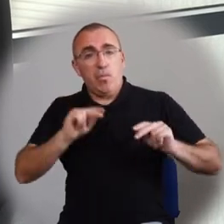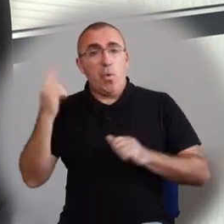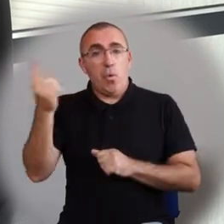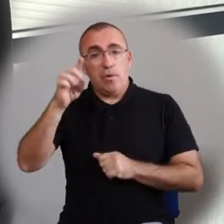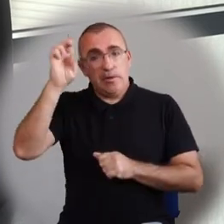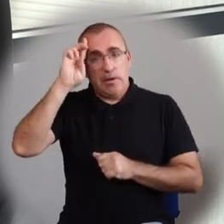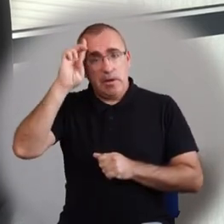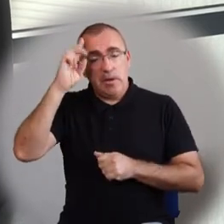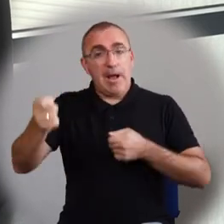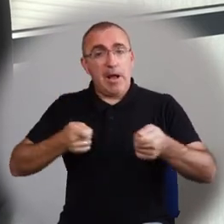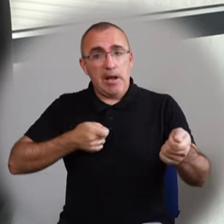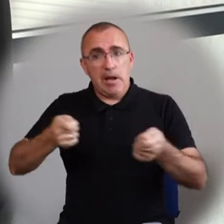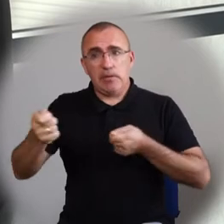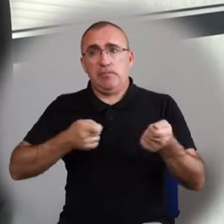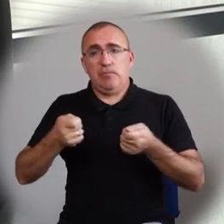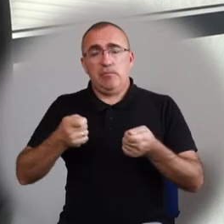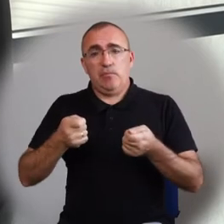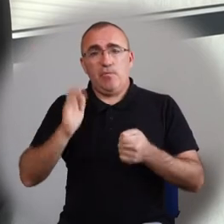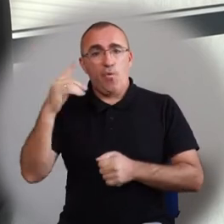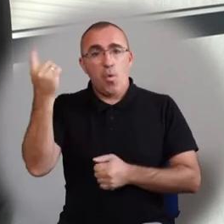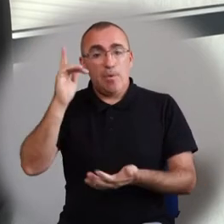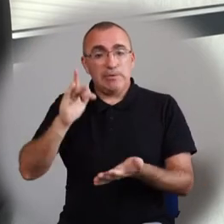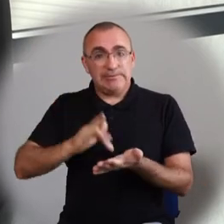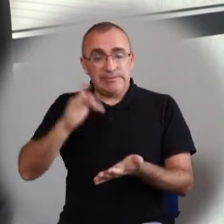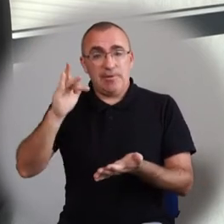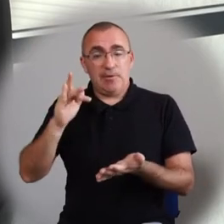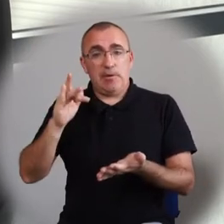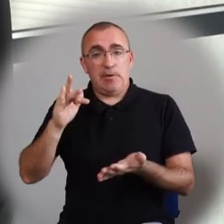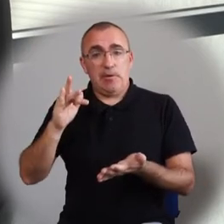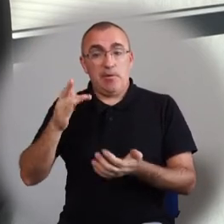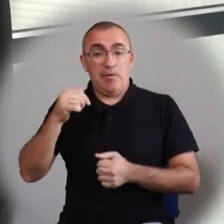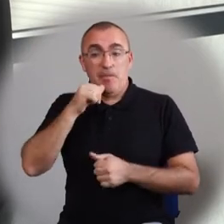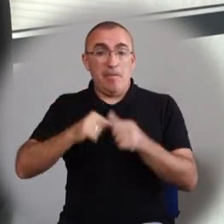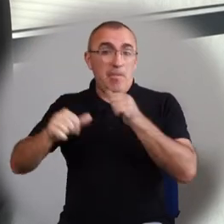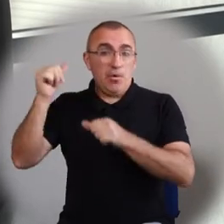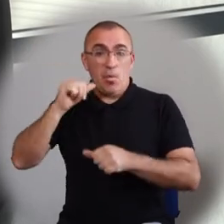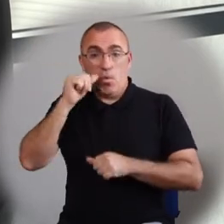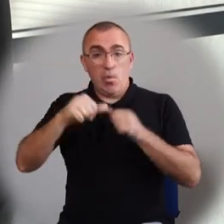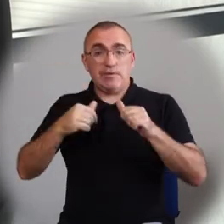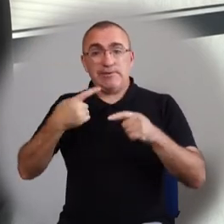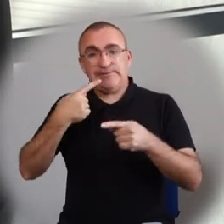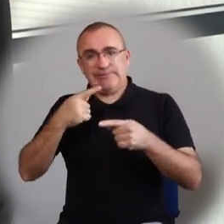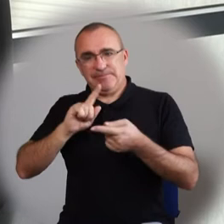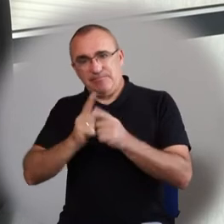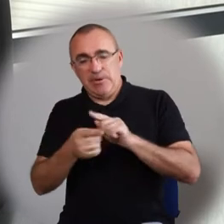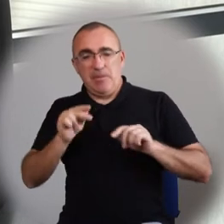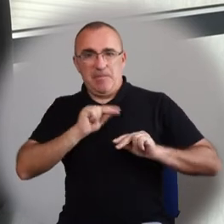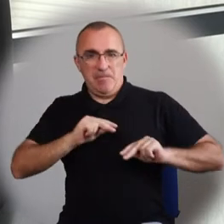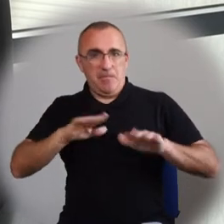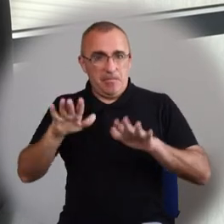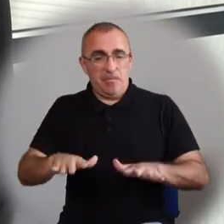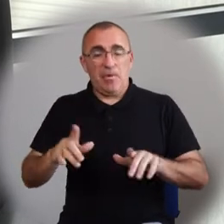в обласній державній адміністрації, тобто в обласному центрі. І хоча в минулому році ви змінили місце роботи, все